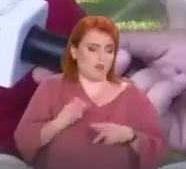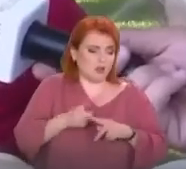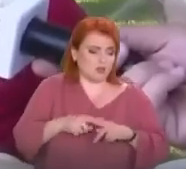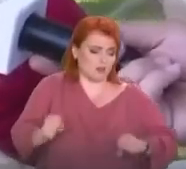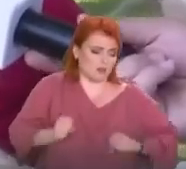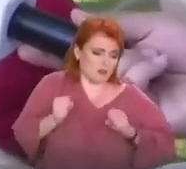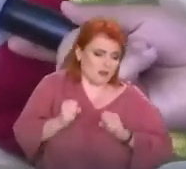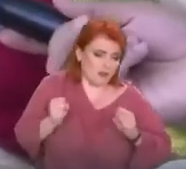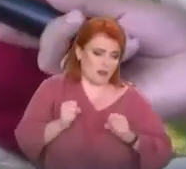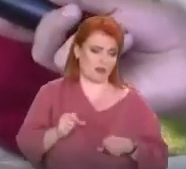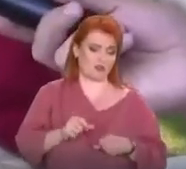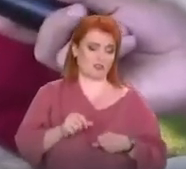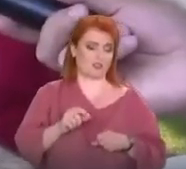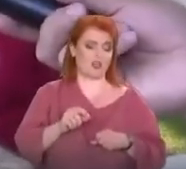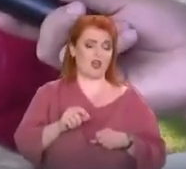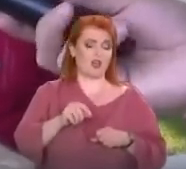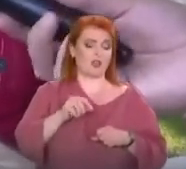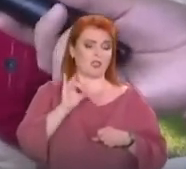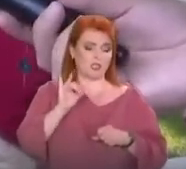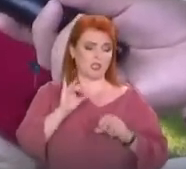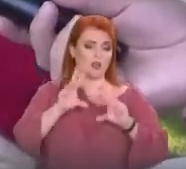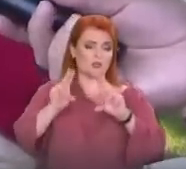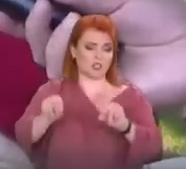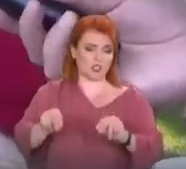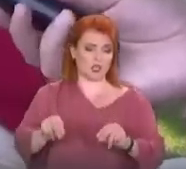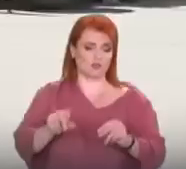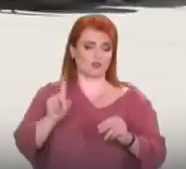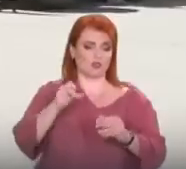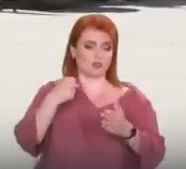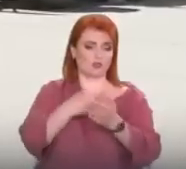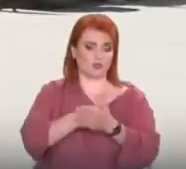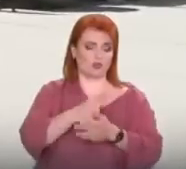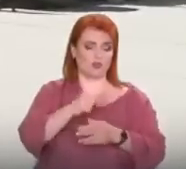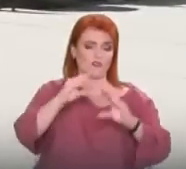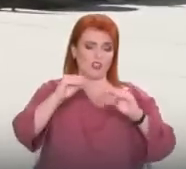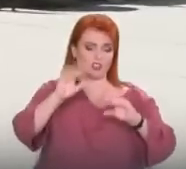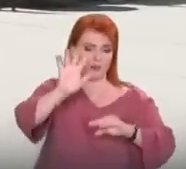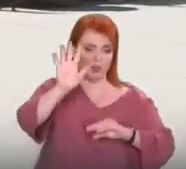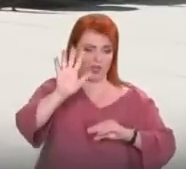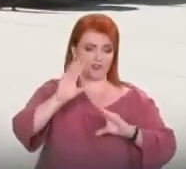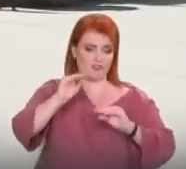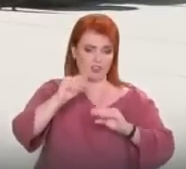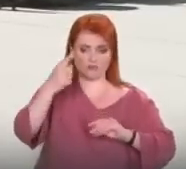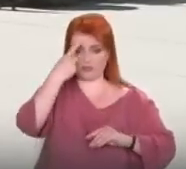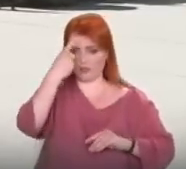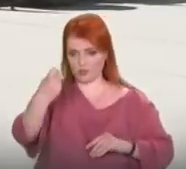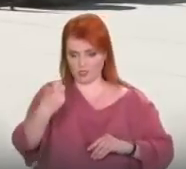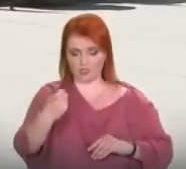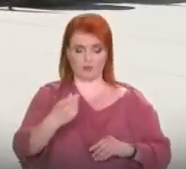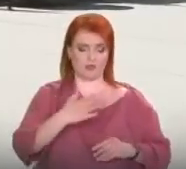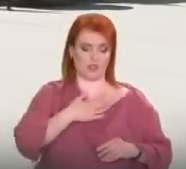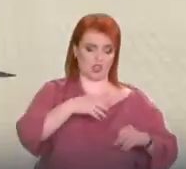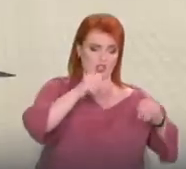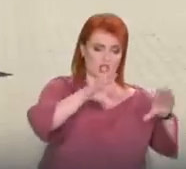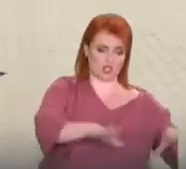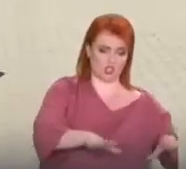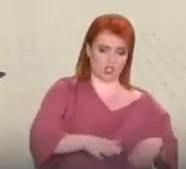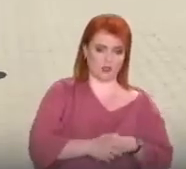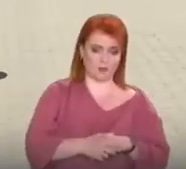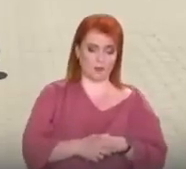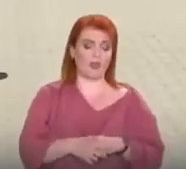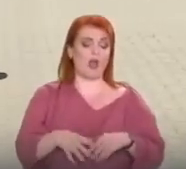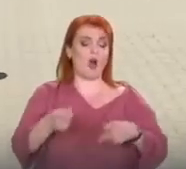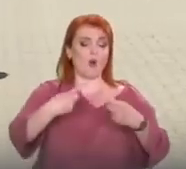orele 5 o să vă spunem care sunt sumele de bani și care vor fi schemele. Asociația Forța Fermierilor cere guvernului să-și asume public mai